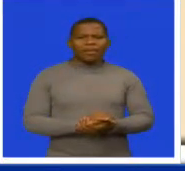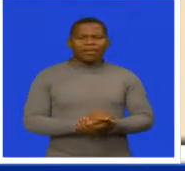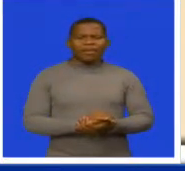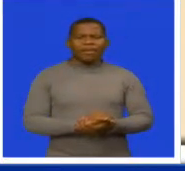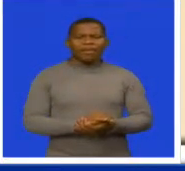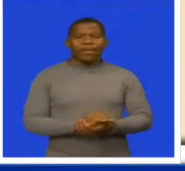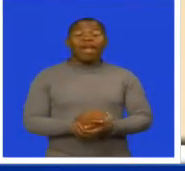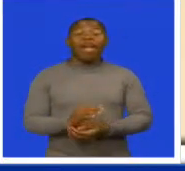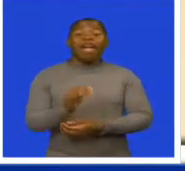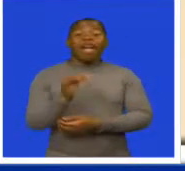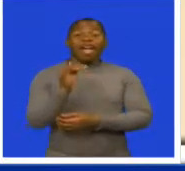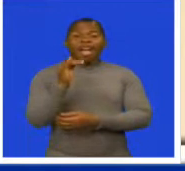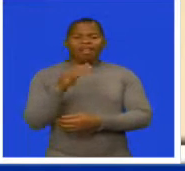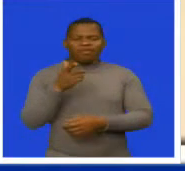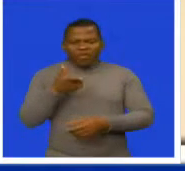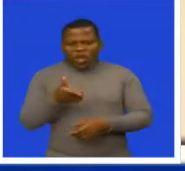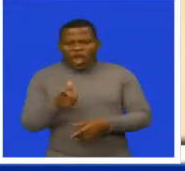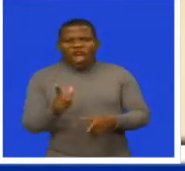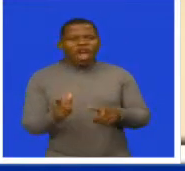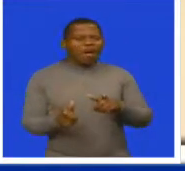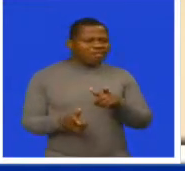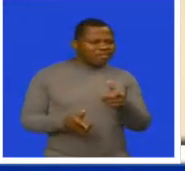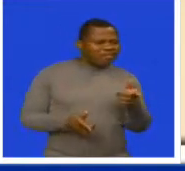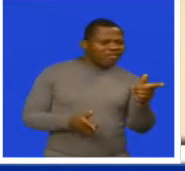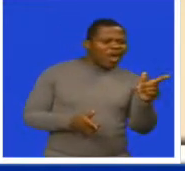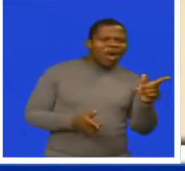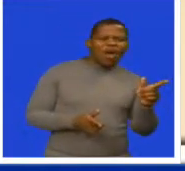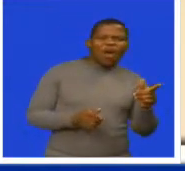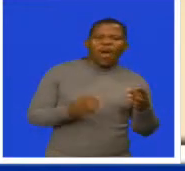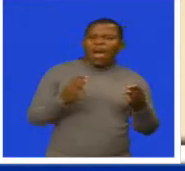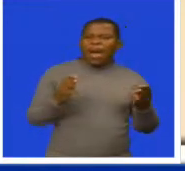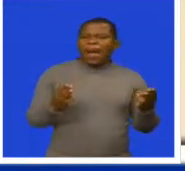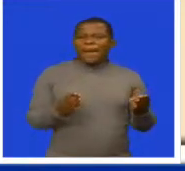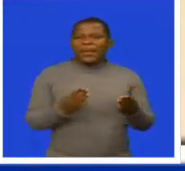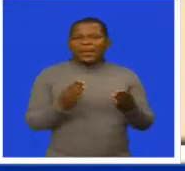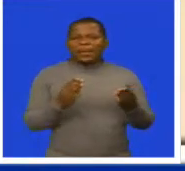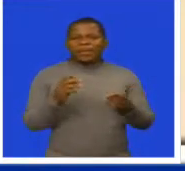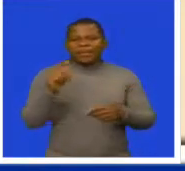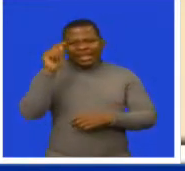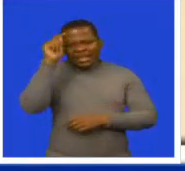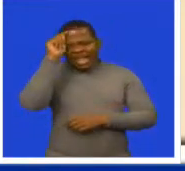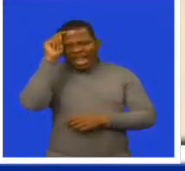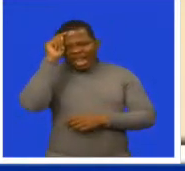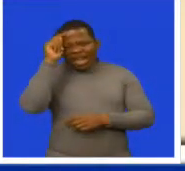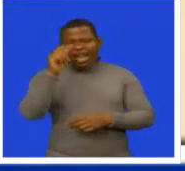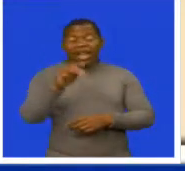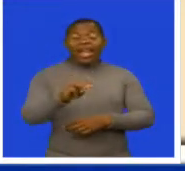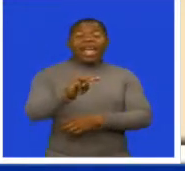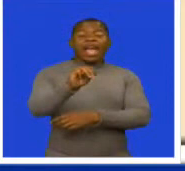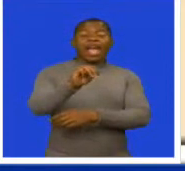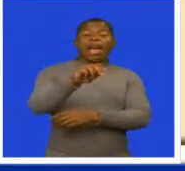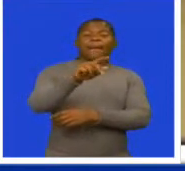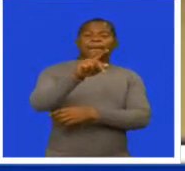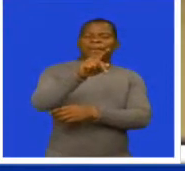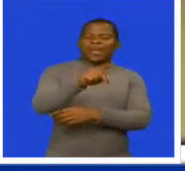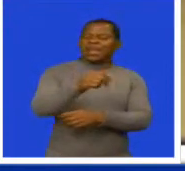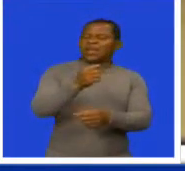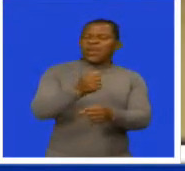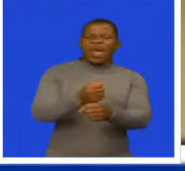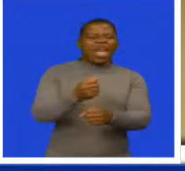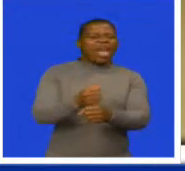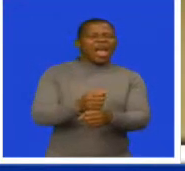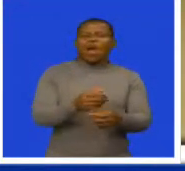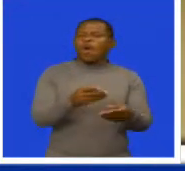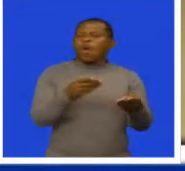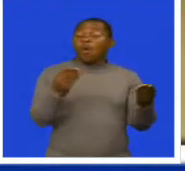aw bahlonishwa eSwatini kude bahlonishwa ngoba kude kumbe emaphathi lehlukene. Kodwa ke sifuna lesileti sebenti kokuqala